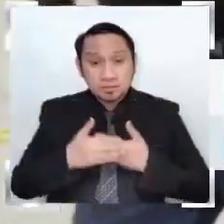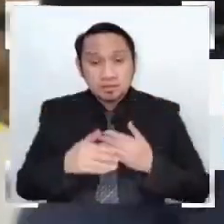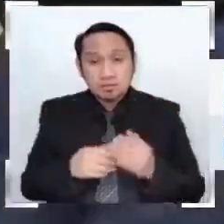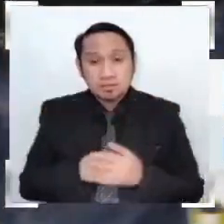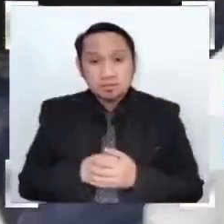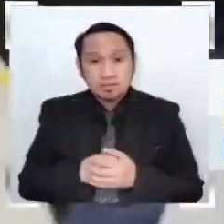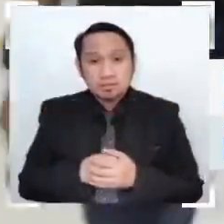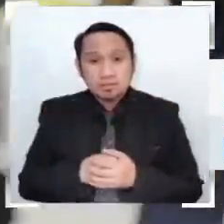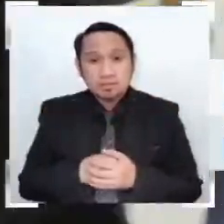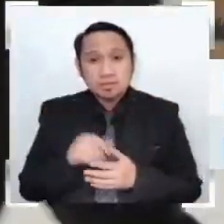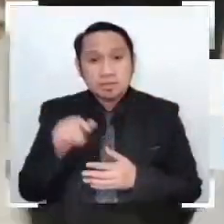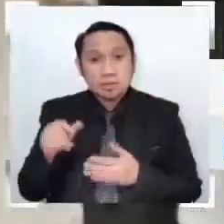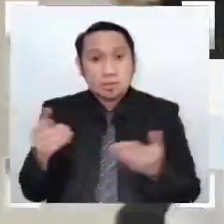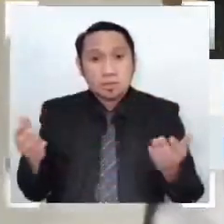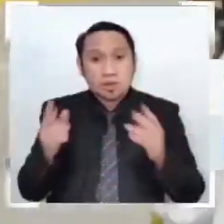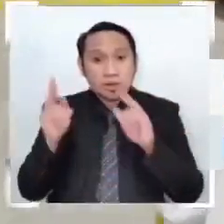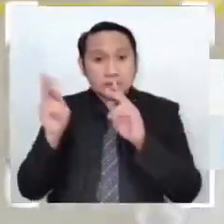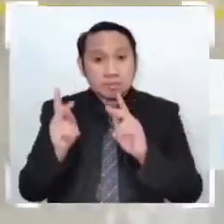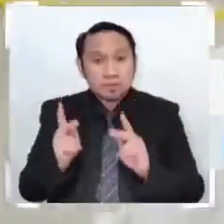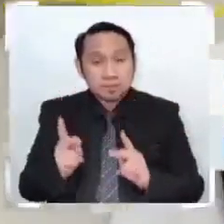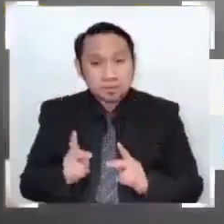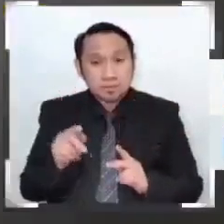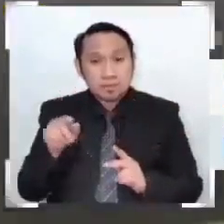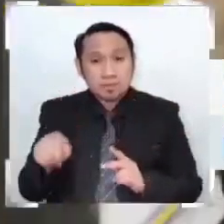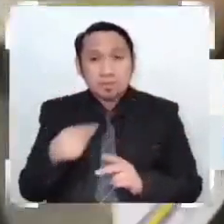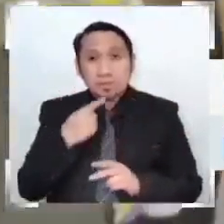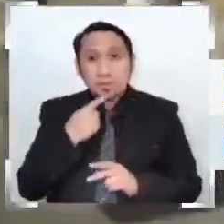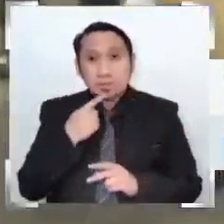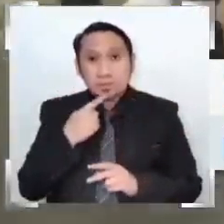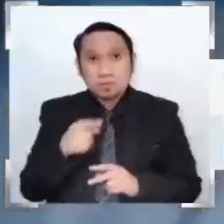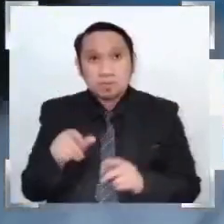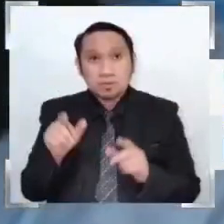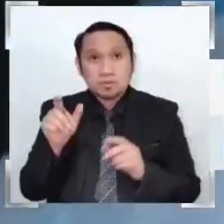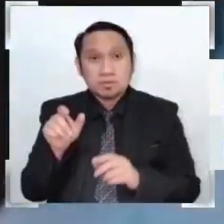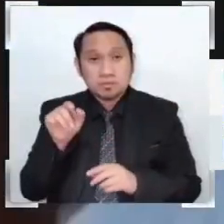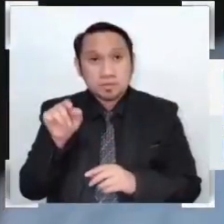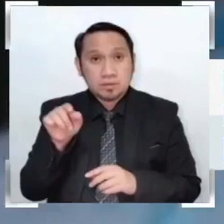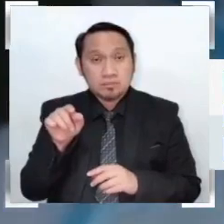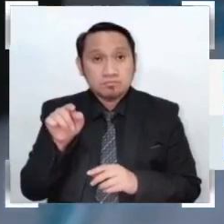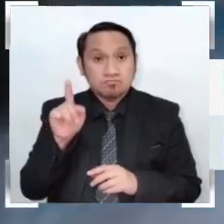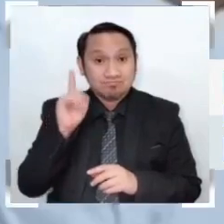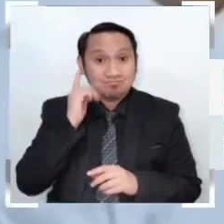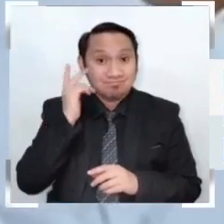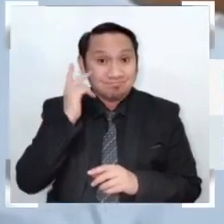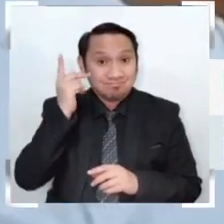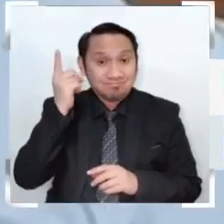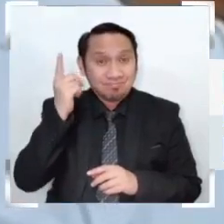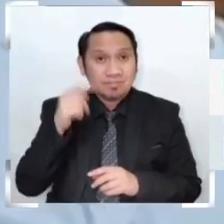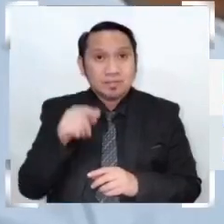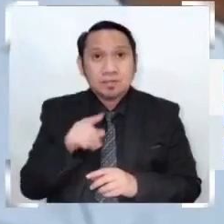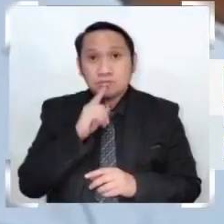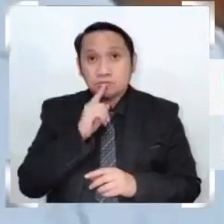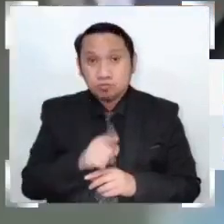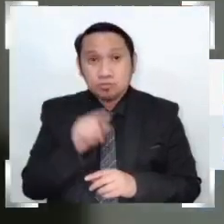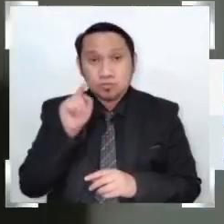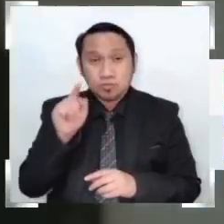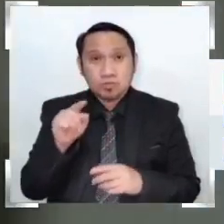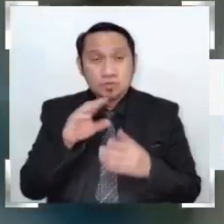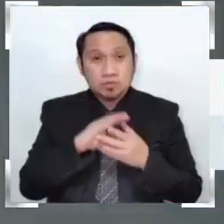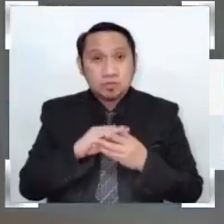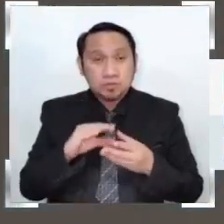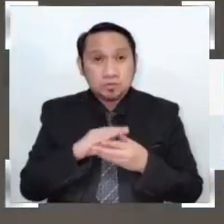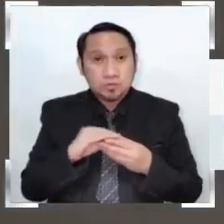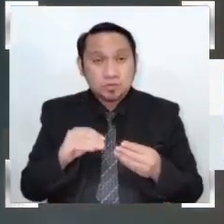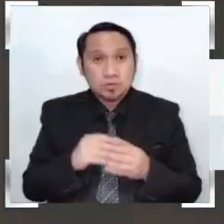sa Palawan ang isang inmate na sinasabing person of interest sa kaso. Ayon sa isang source, kinumpirma ng inmate sa kanyang salaysay sa mga